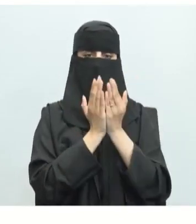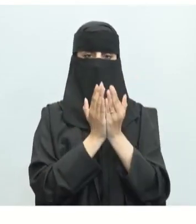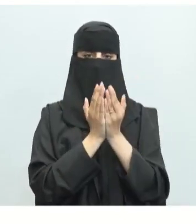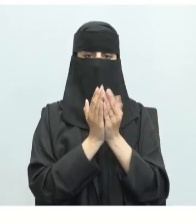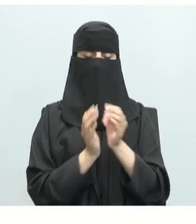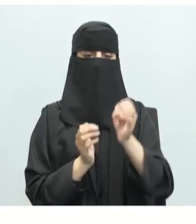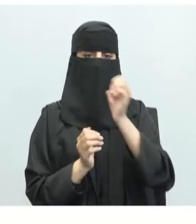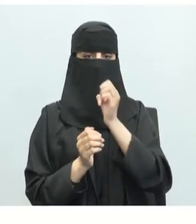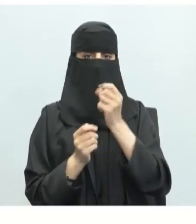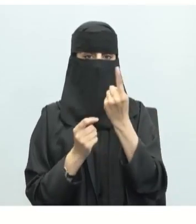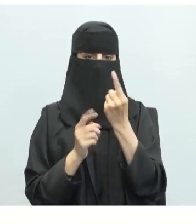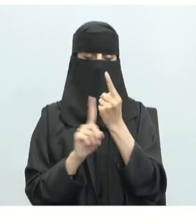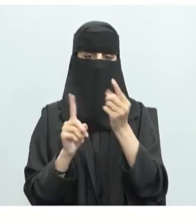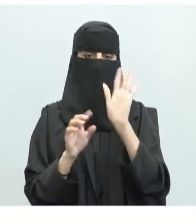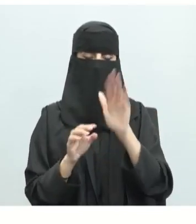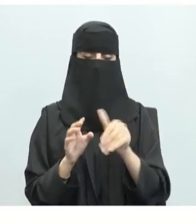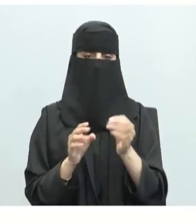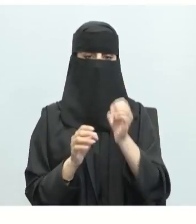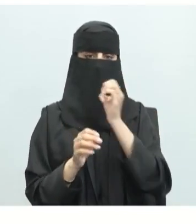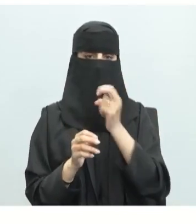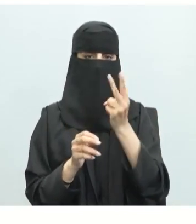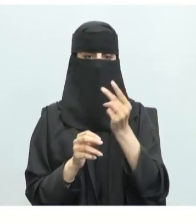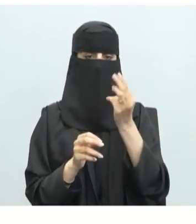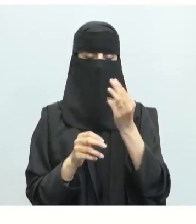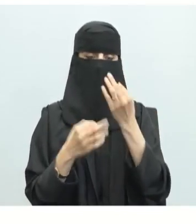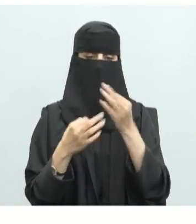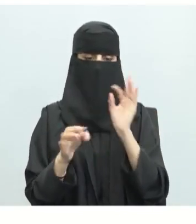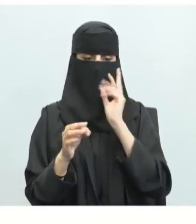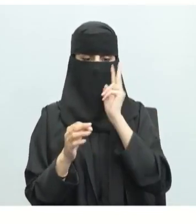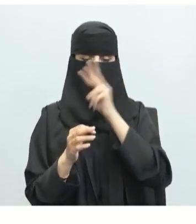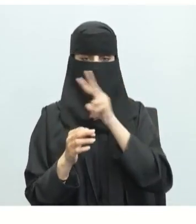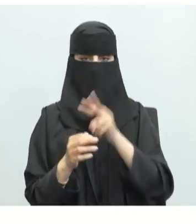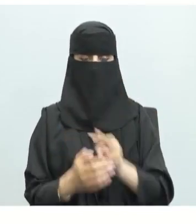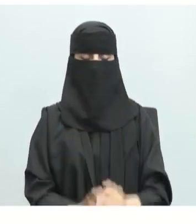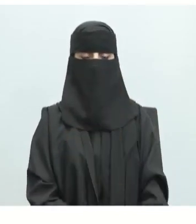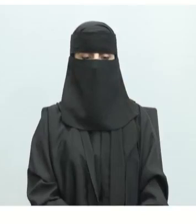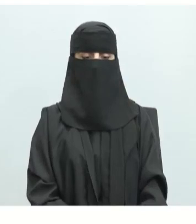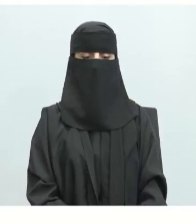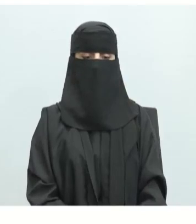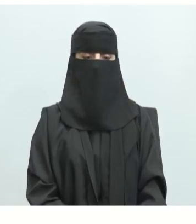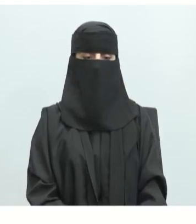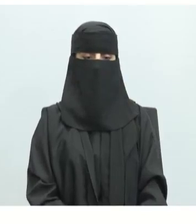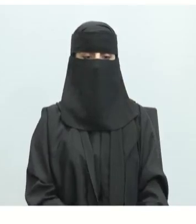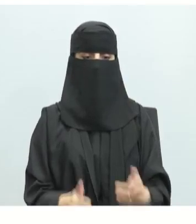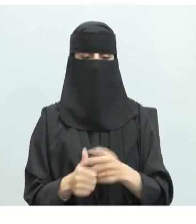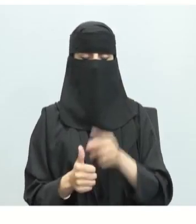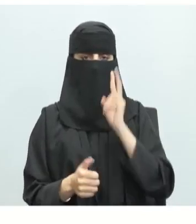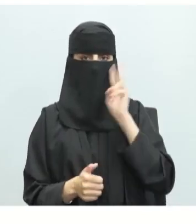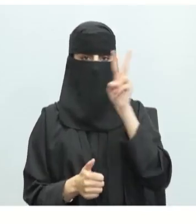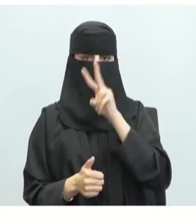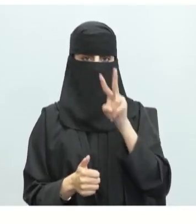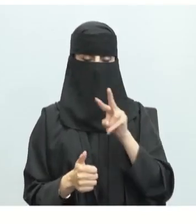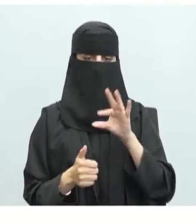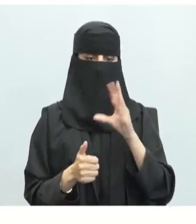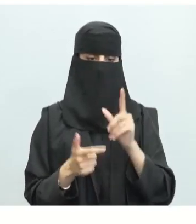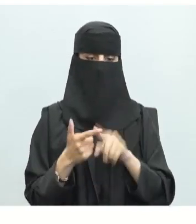واحدة؟ لا، أحسنتم، سيكون لدينا العديد من الإجابات. فنقول أستطلع